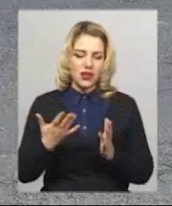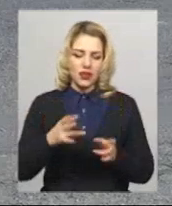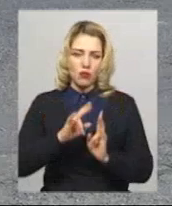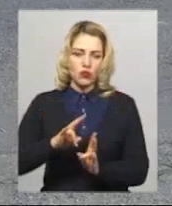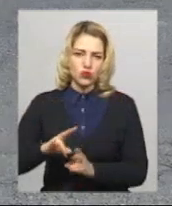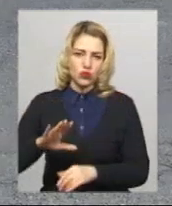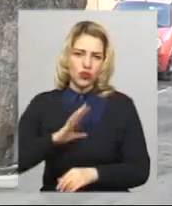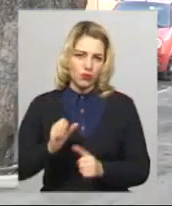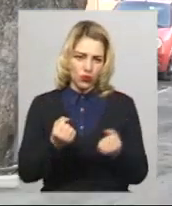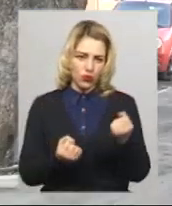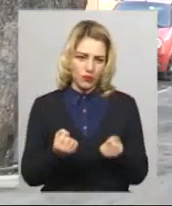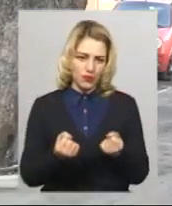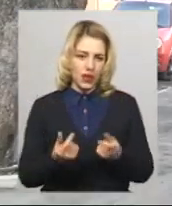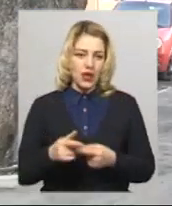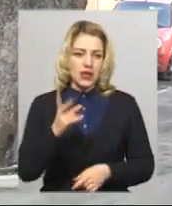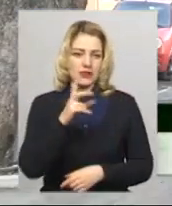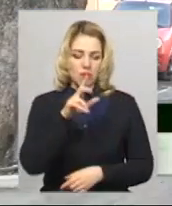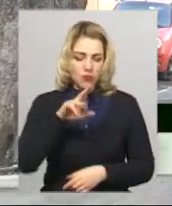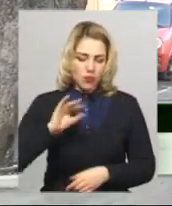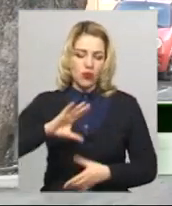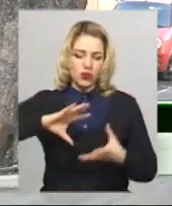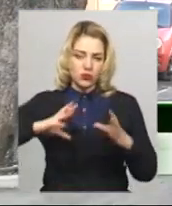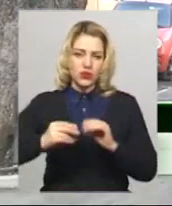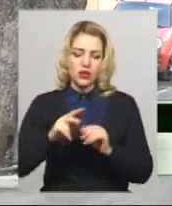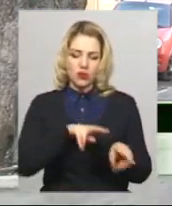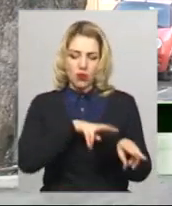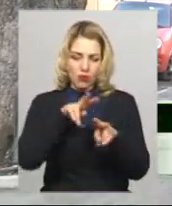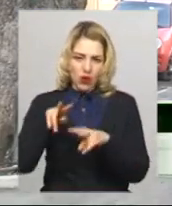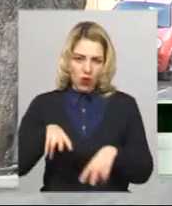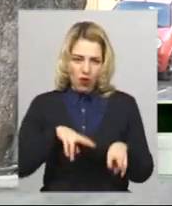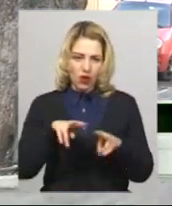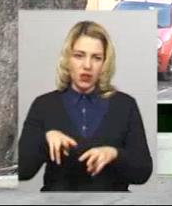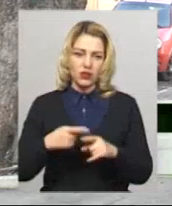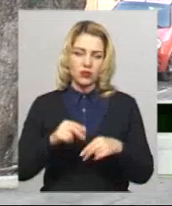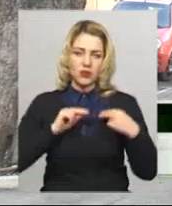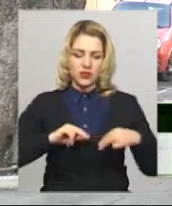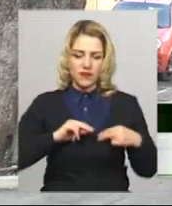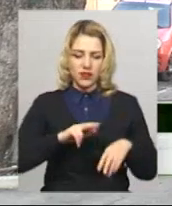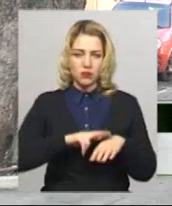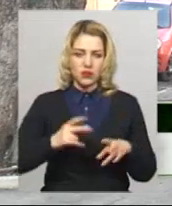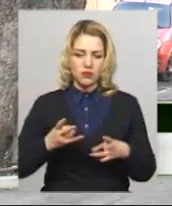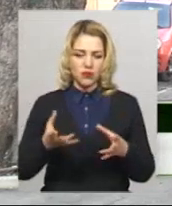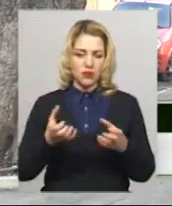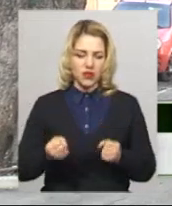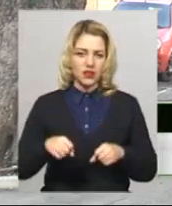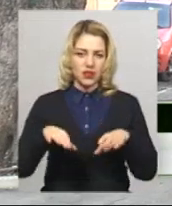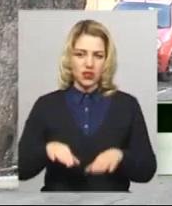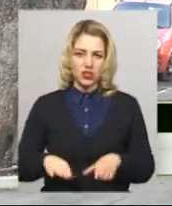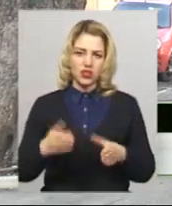отримав транспортний засіб. По результатам проведеного огляду і складених документів, працівники поліції повинні прийняти рішення. Відповідно,